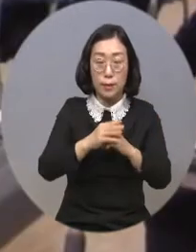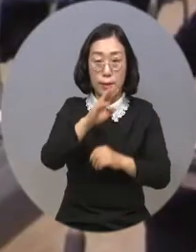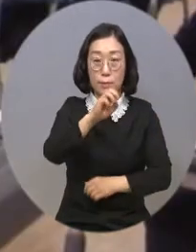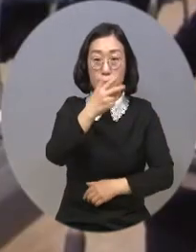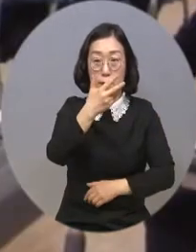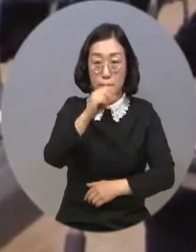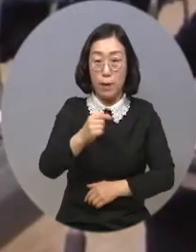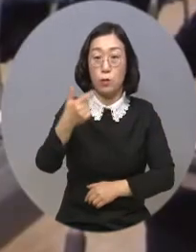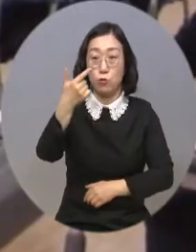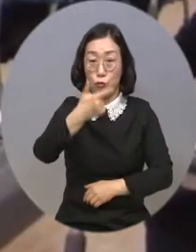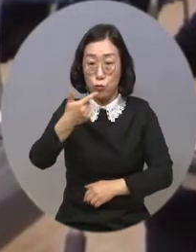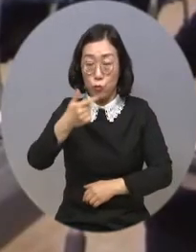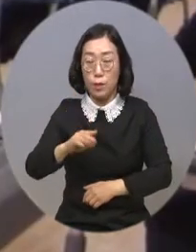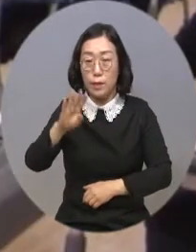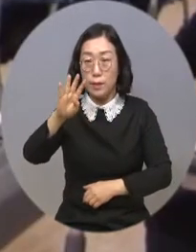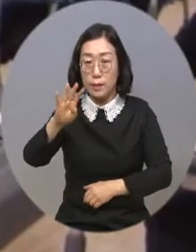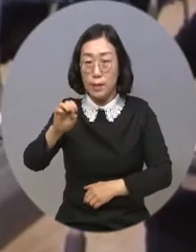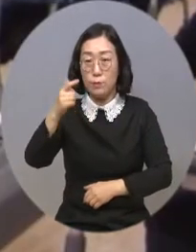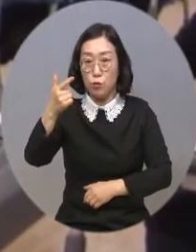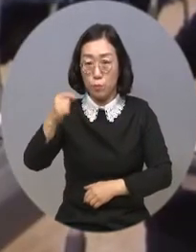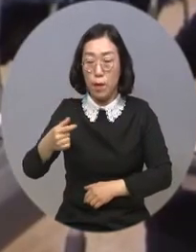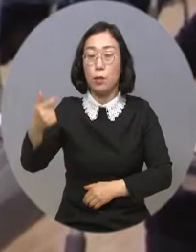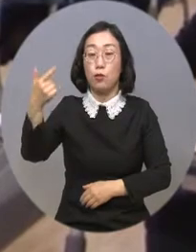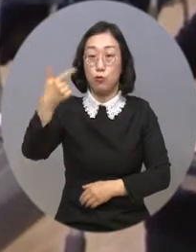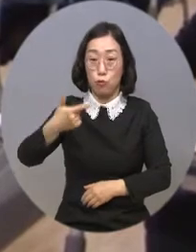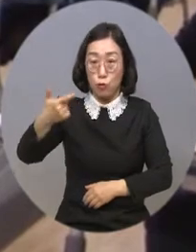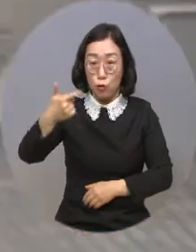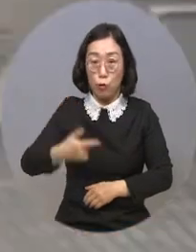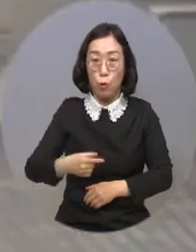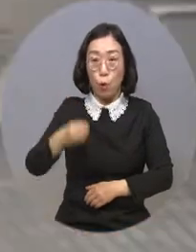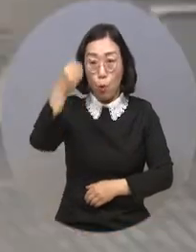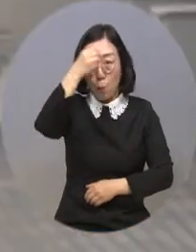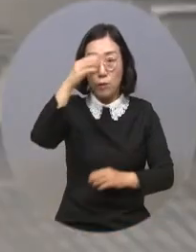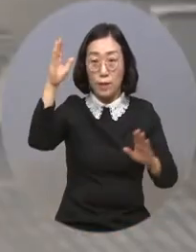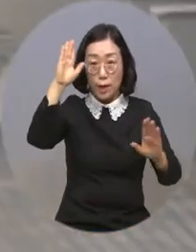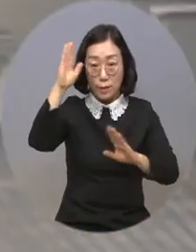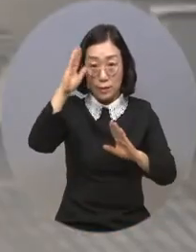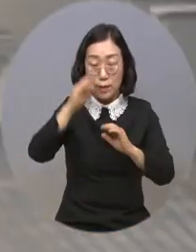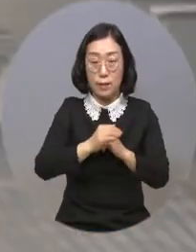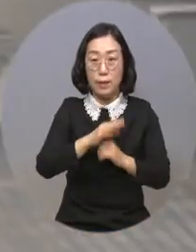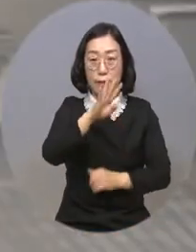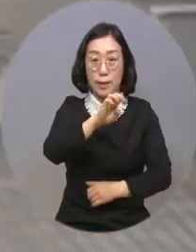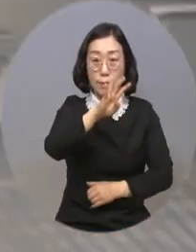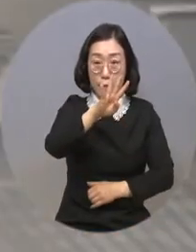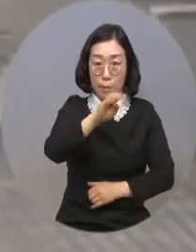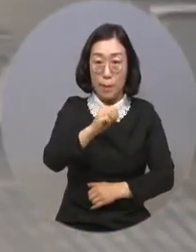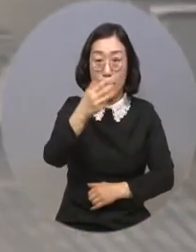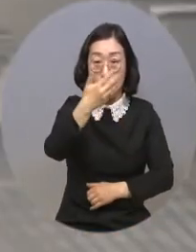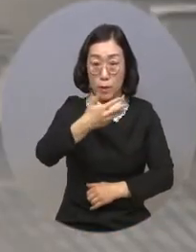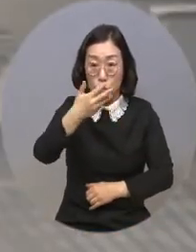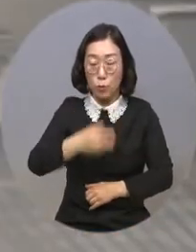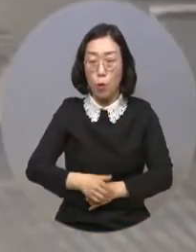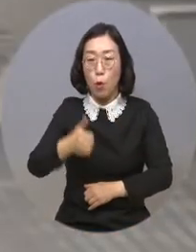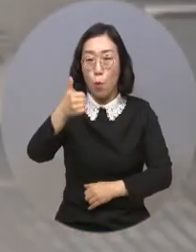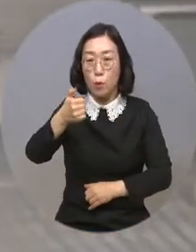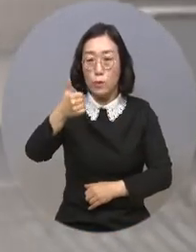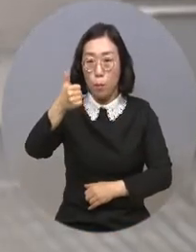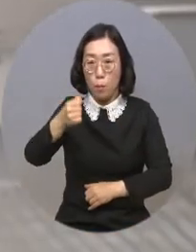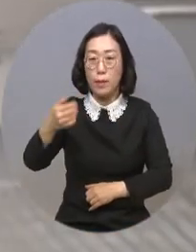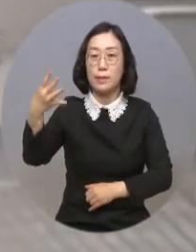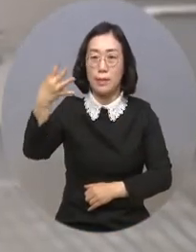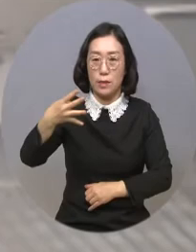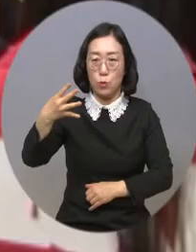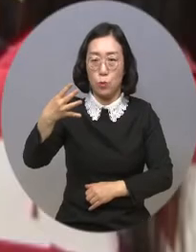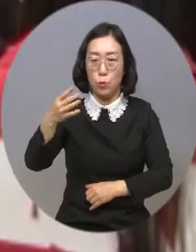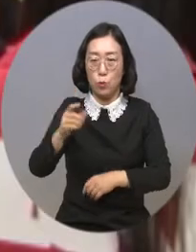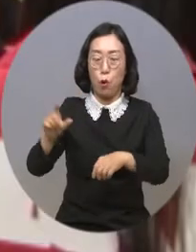37만 6천 원에서 46만 6천 원으로, 고등학생은 기존 44만 8천 원에서 55만 4천